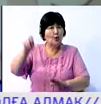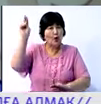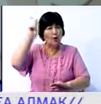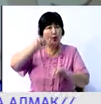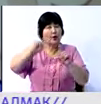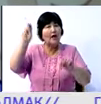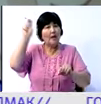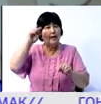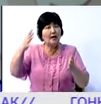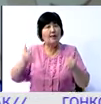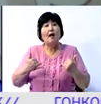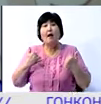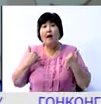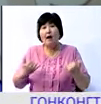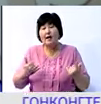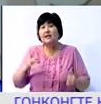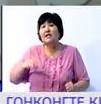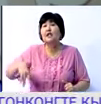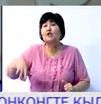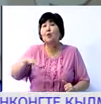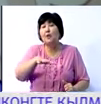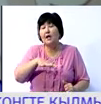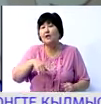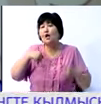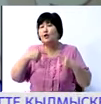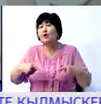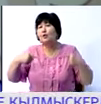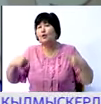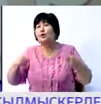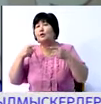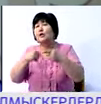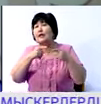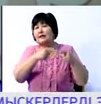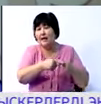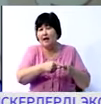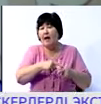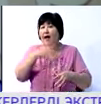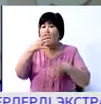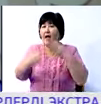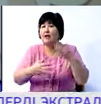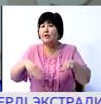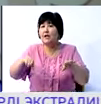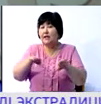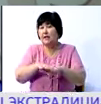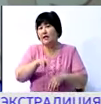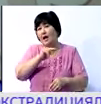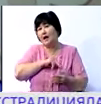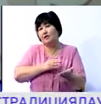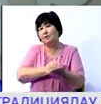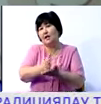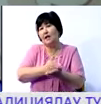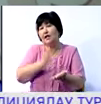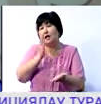оқу орындарында білім алып, қазір республикамыздың түкпір-түкпірінде әлемдік деңгейде қызмет атқарып